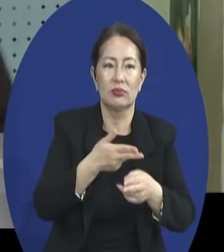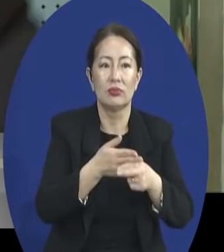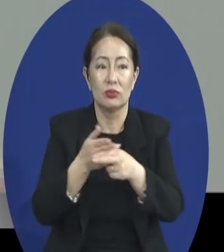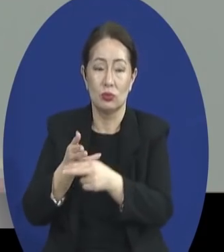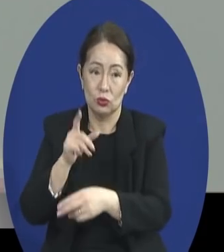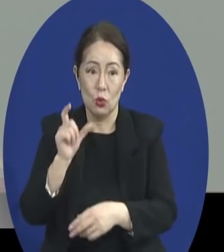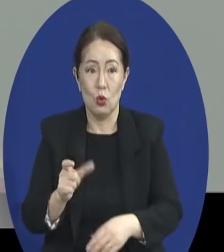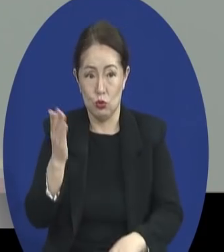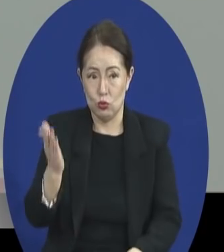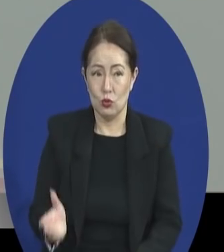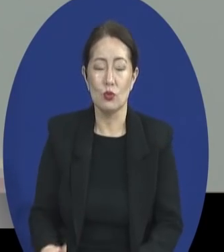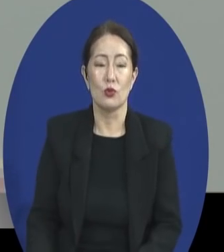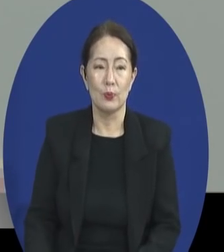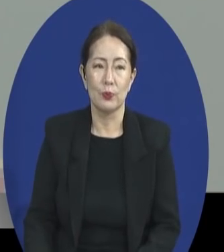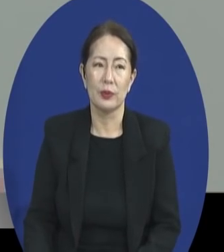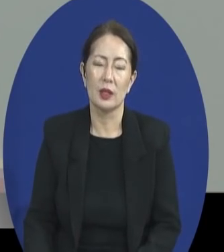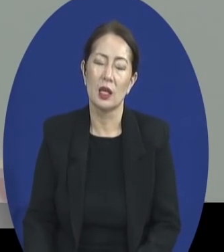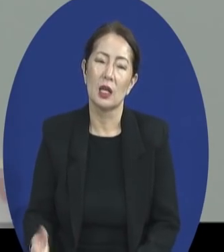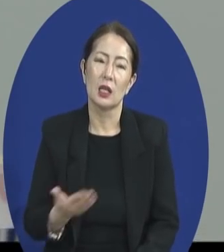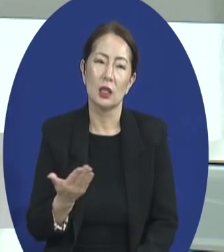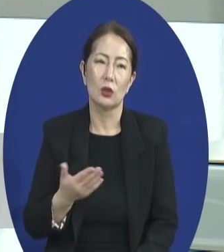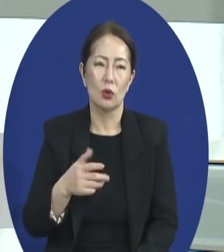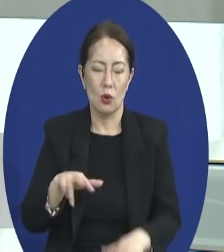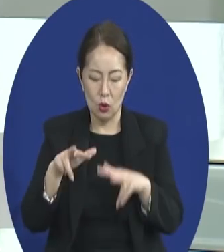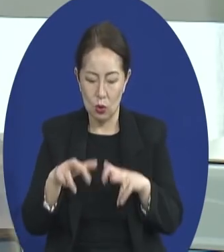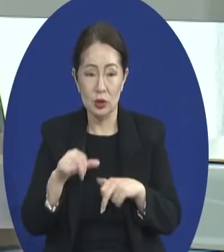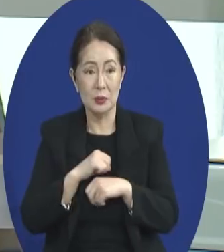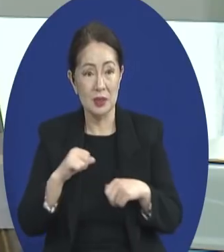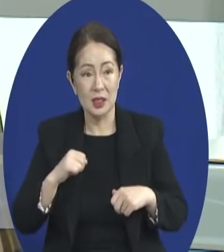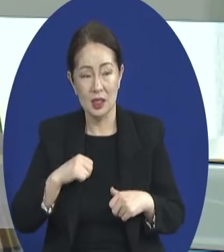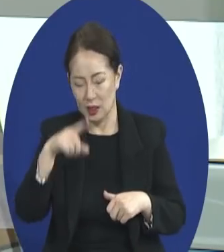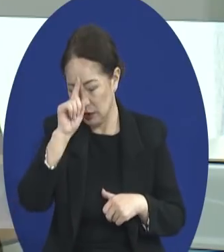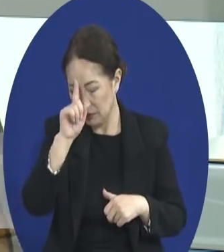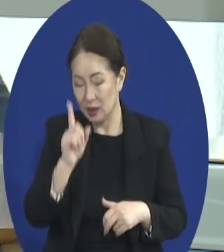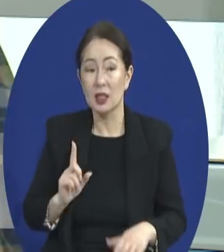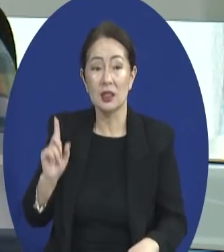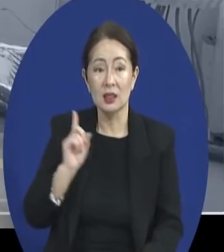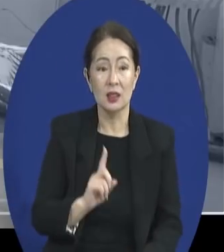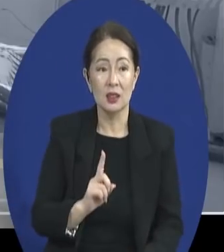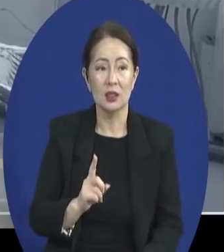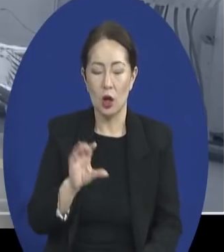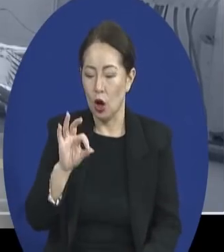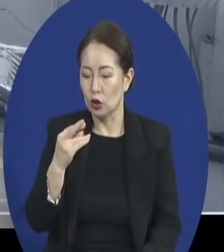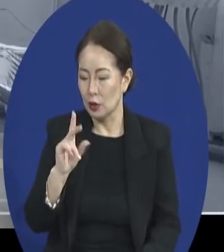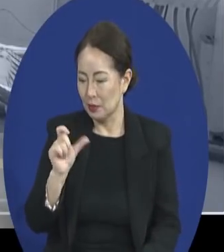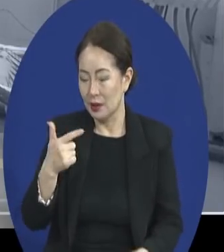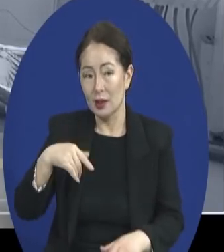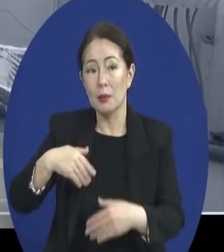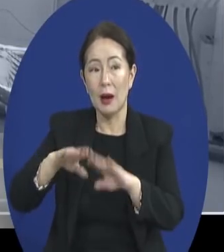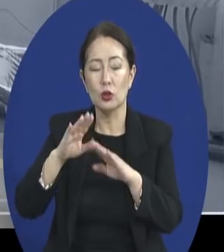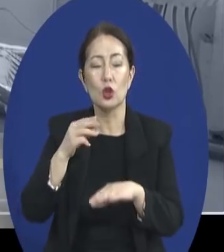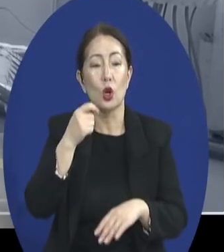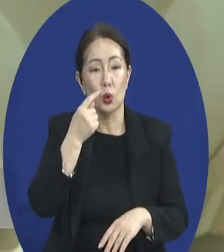За тэгэхээр хөгжлийн бэрхшээлтэй иргэдийн эмнэлэг дээрх одоо өнөр үлгэмжийн байгуулсан шүдний